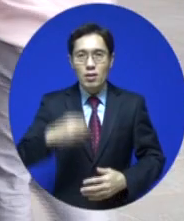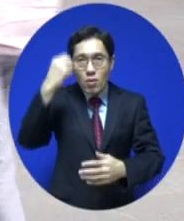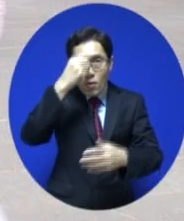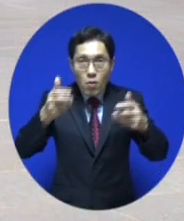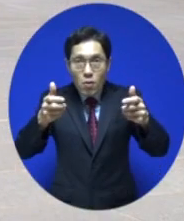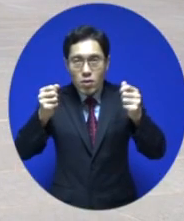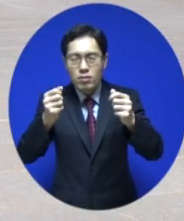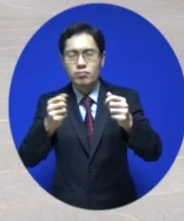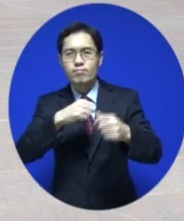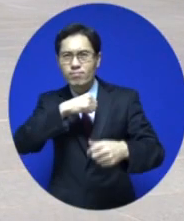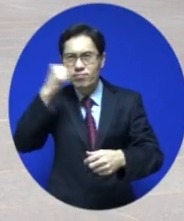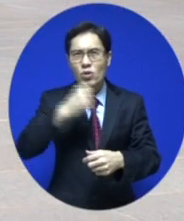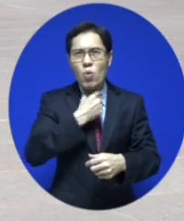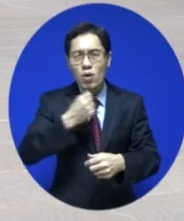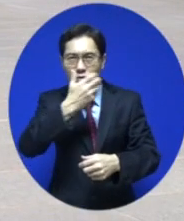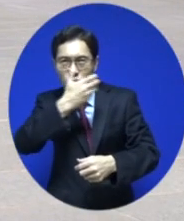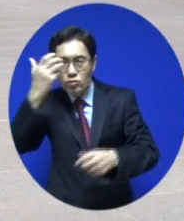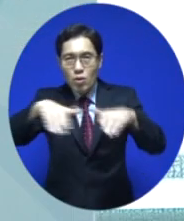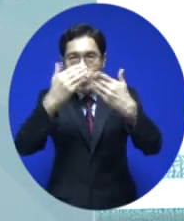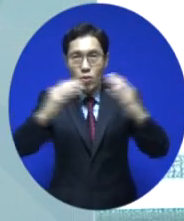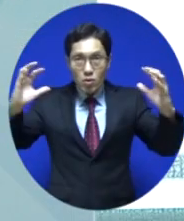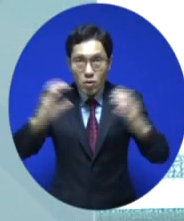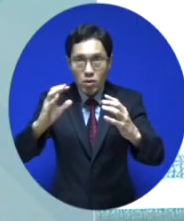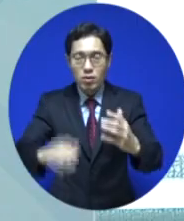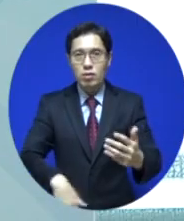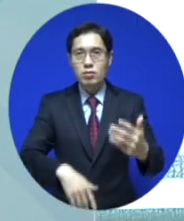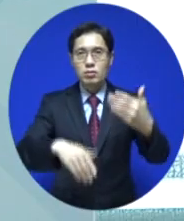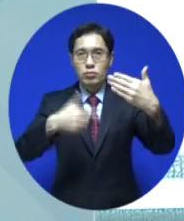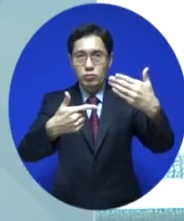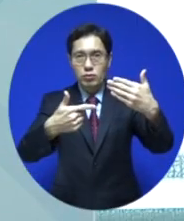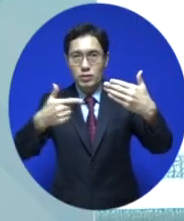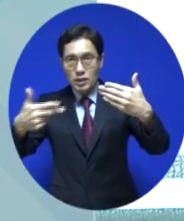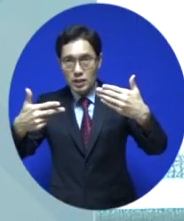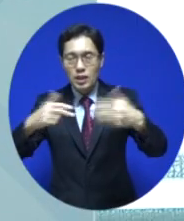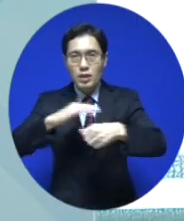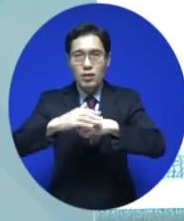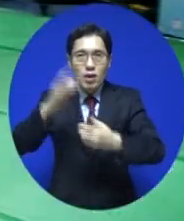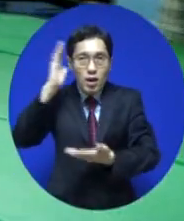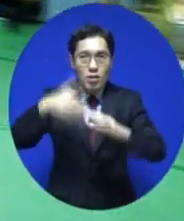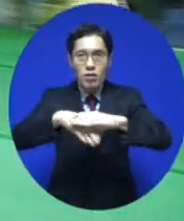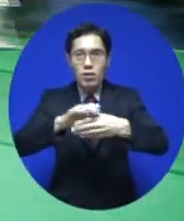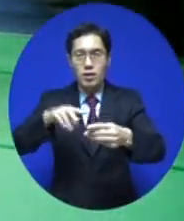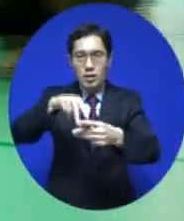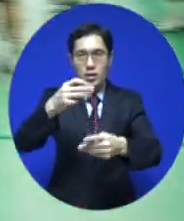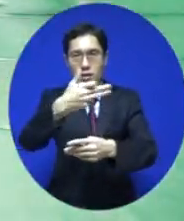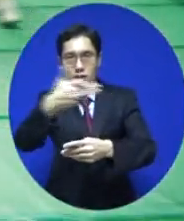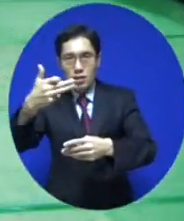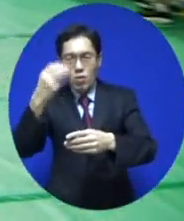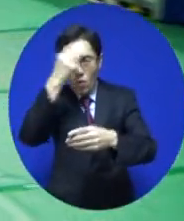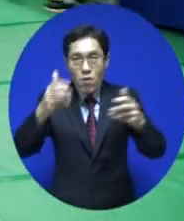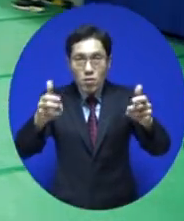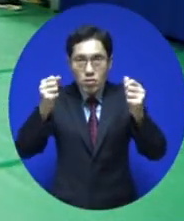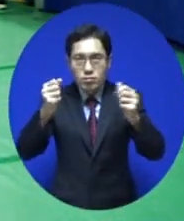고졸 성공을 꿈꾸는 학생들은 모두 모여라. 지난 6일부터 이틀간 대구 학생문화센터에서는 2018 고졸